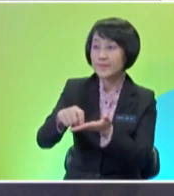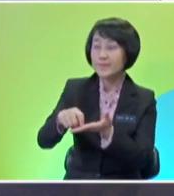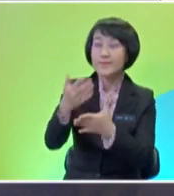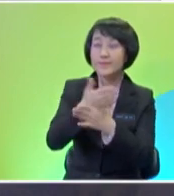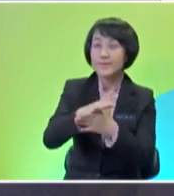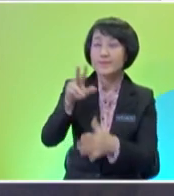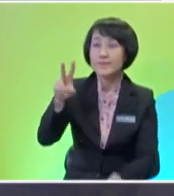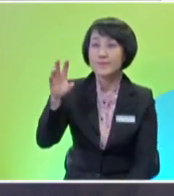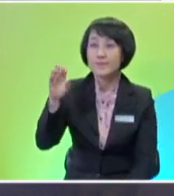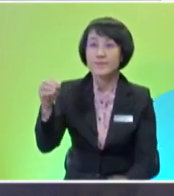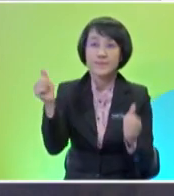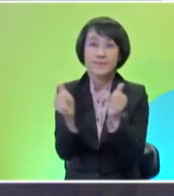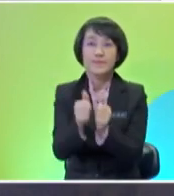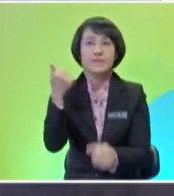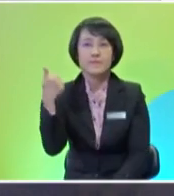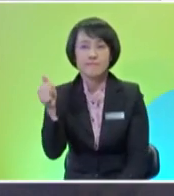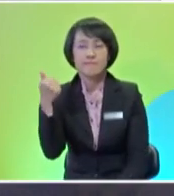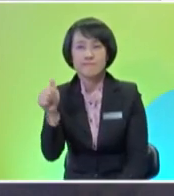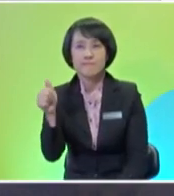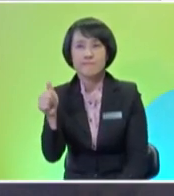dengan 10 dengan